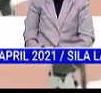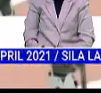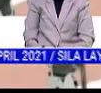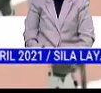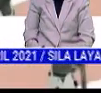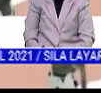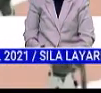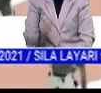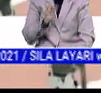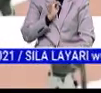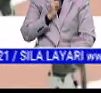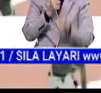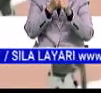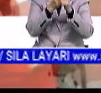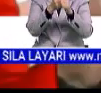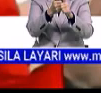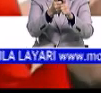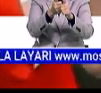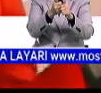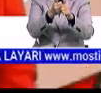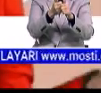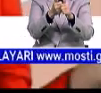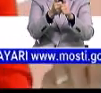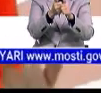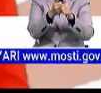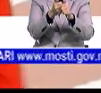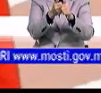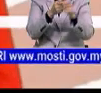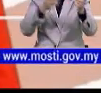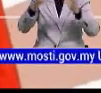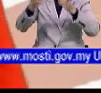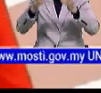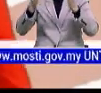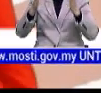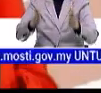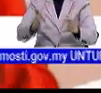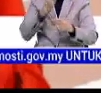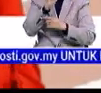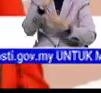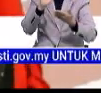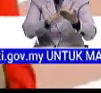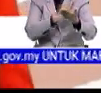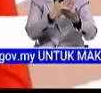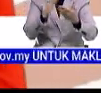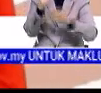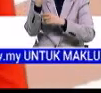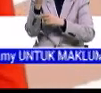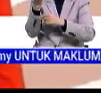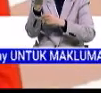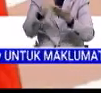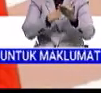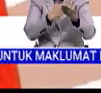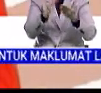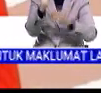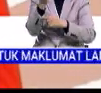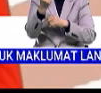Saya sebenarnya ikut storyline penama director sebenarnya. Lagu ni sebab bagi saya hanya sekadar lagu saja